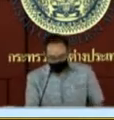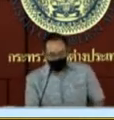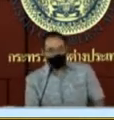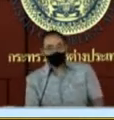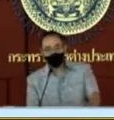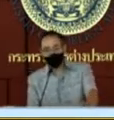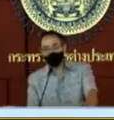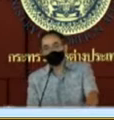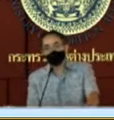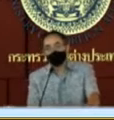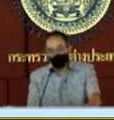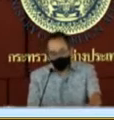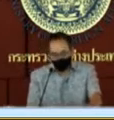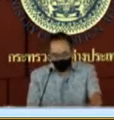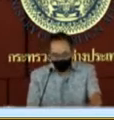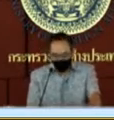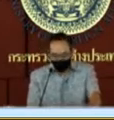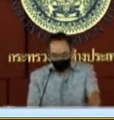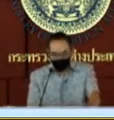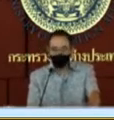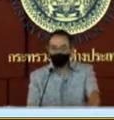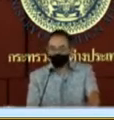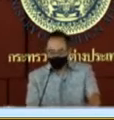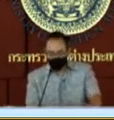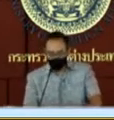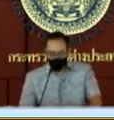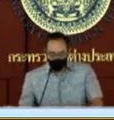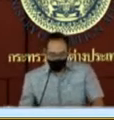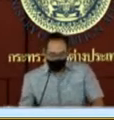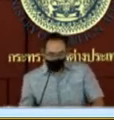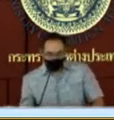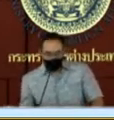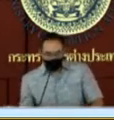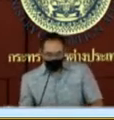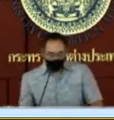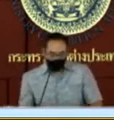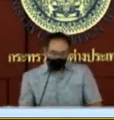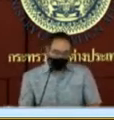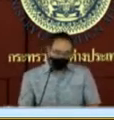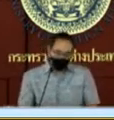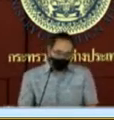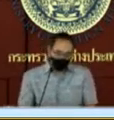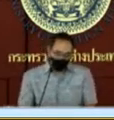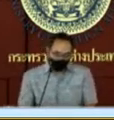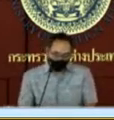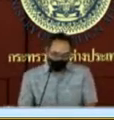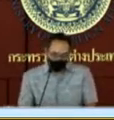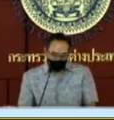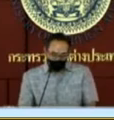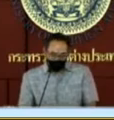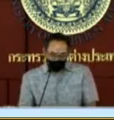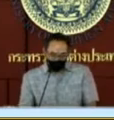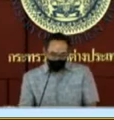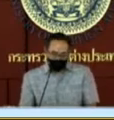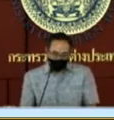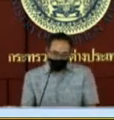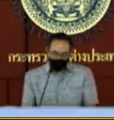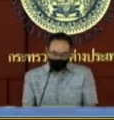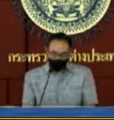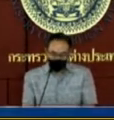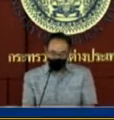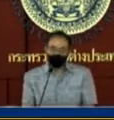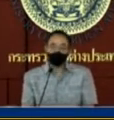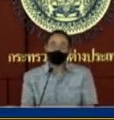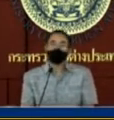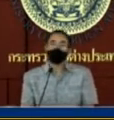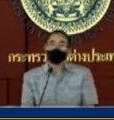ประเทศไทยยังมีผู้มาเยือนอีกนะครับคราวนี้เป็นสิ่งที่เราเรียกในวงการเรียกว่าโคเดลนะครับหรือว่าคณะสมาชิกสภา